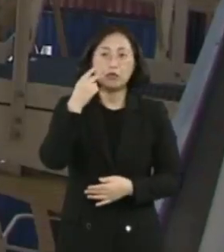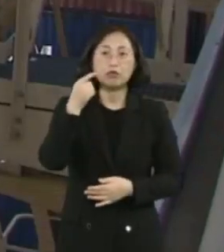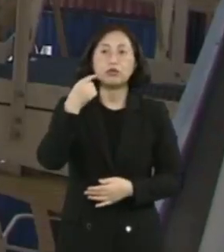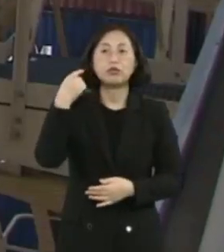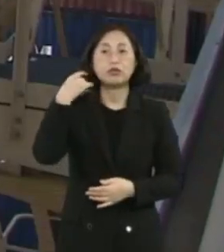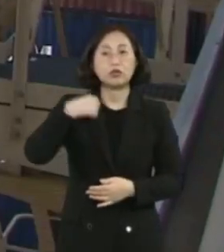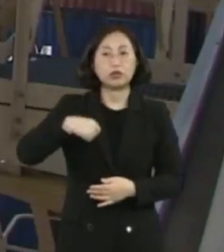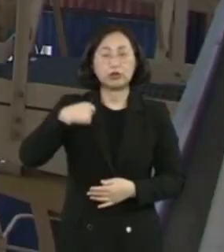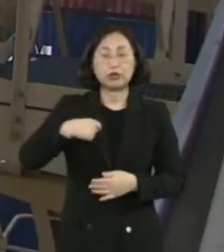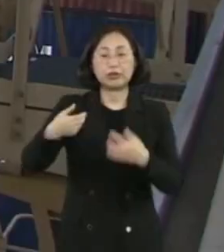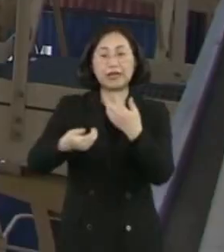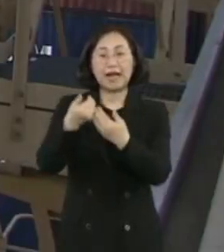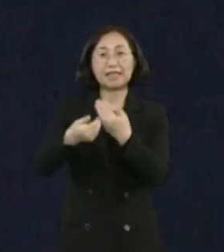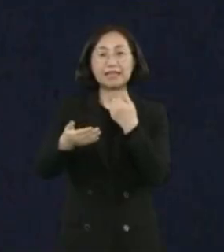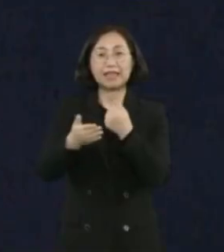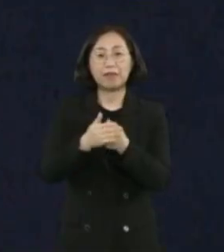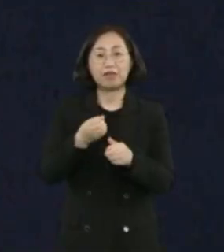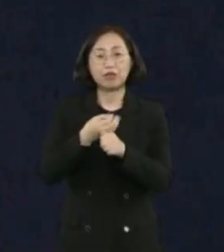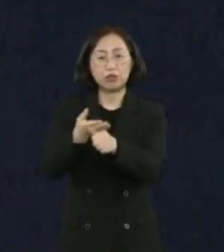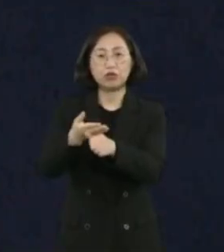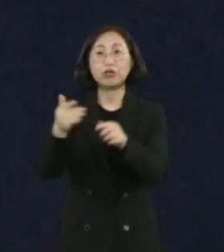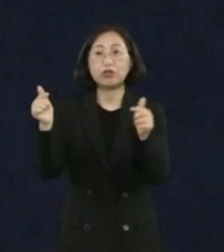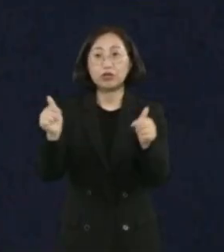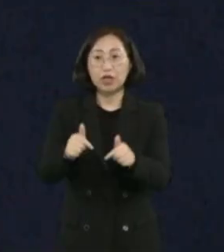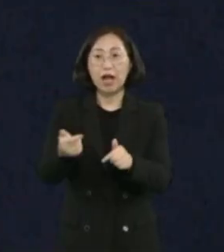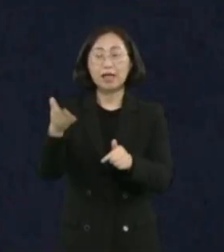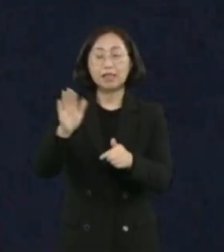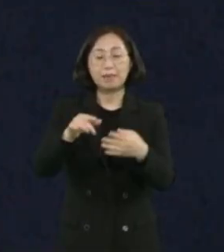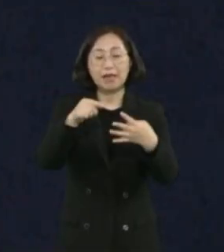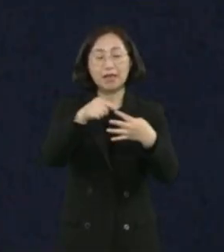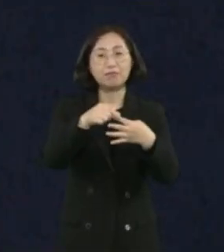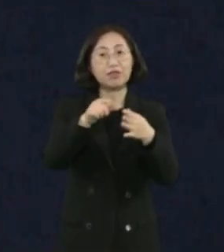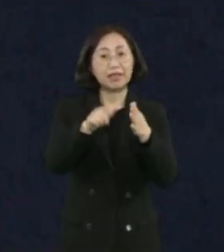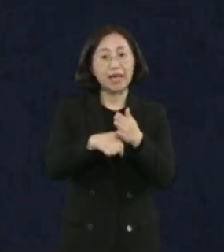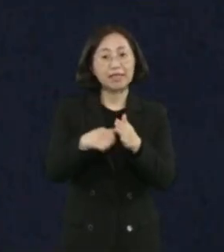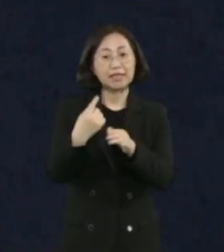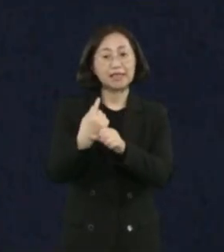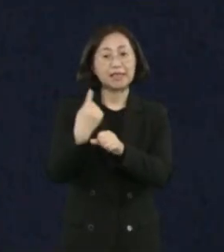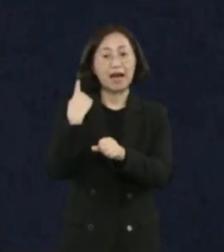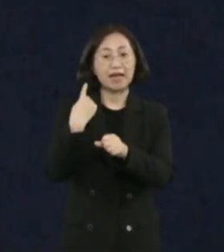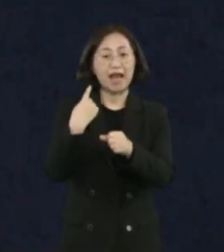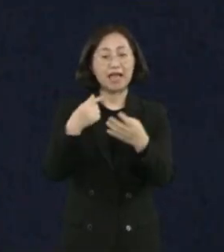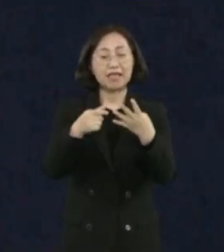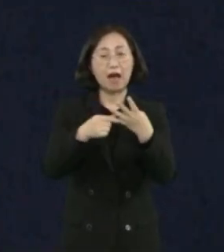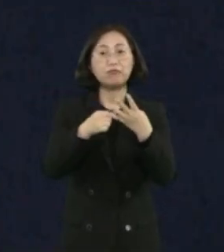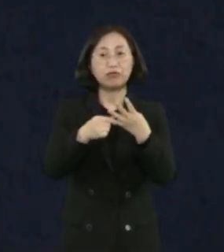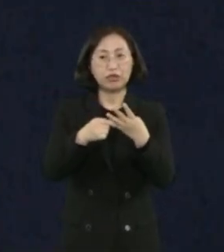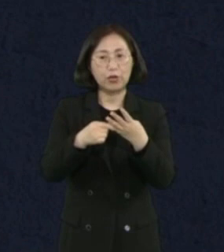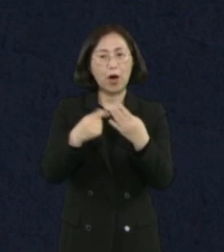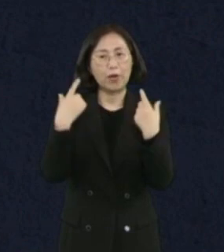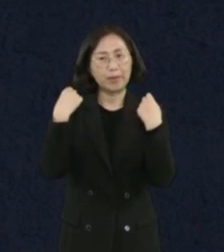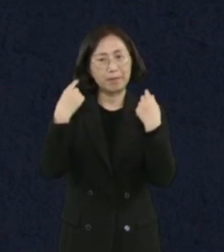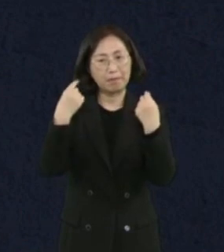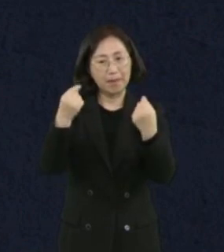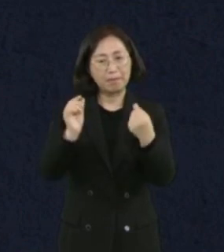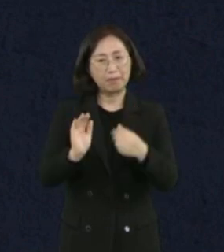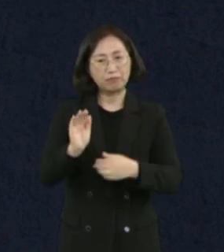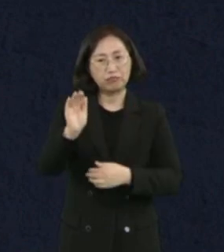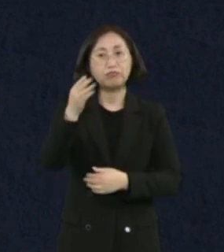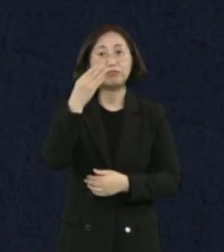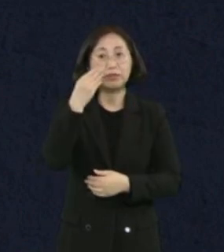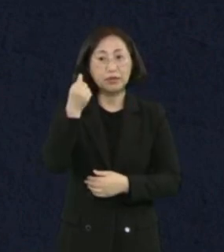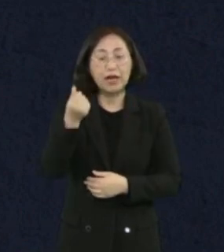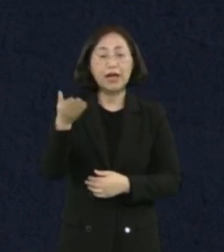수출 성장률은 둔화되겠지만 1분기에도 수출은 지난해 4분기 수준을 유지할 것으로 예상된